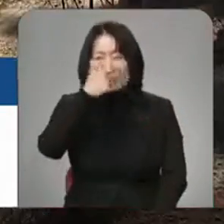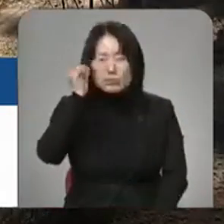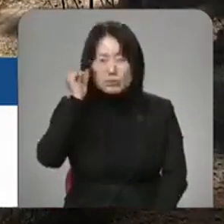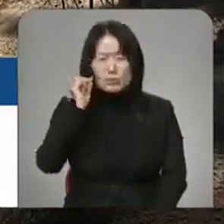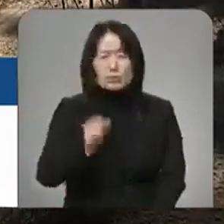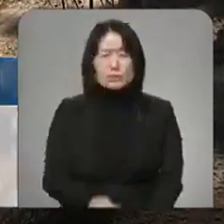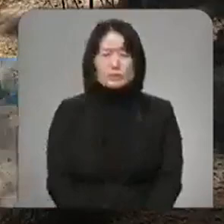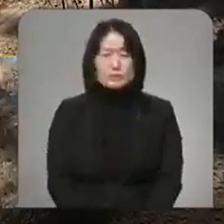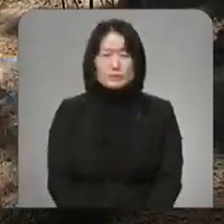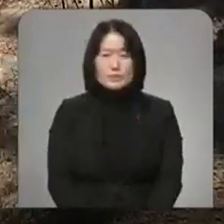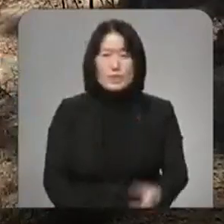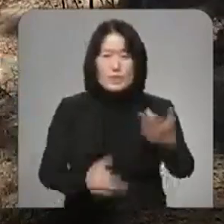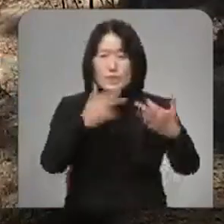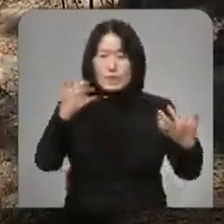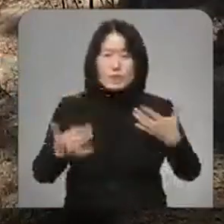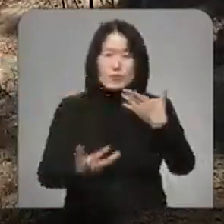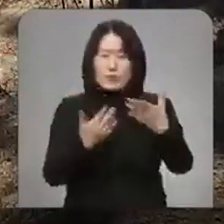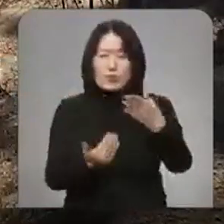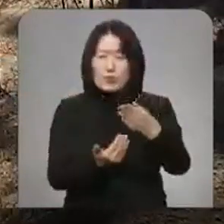부족합니다